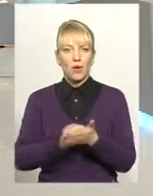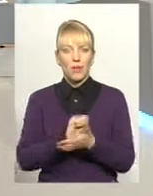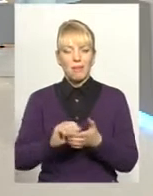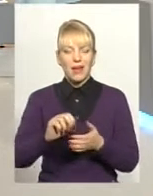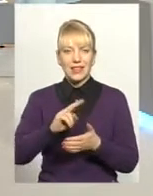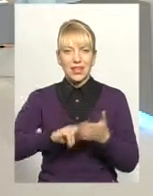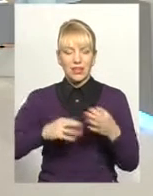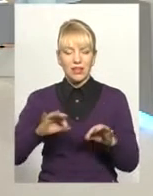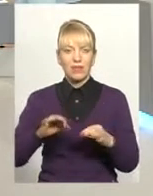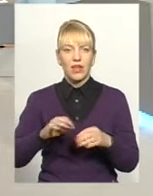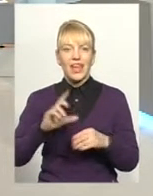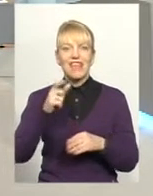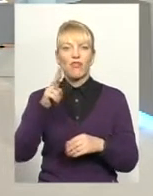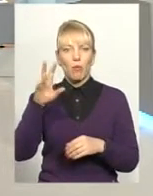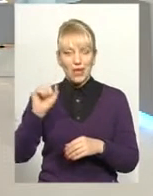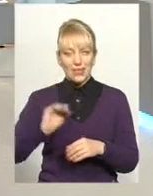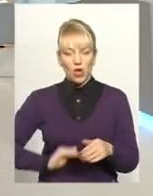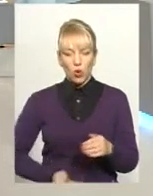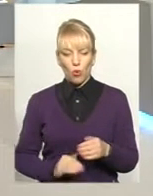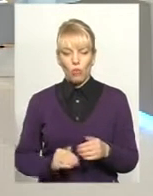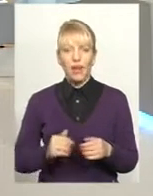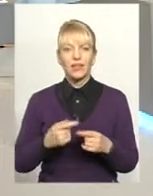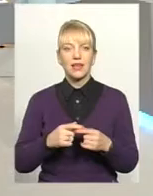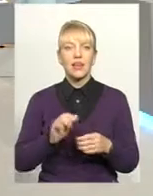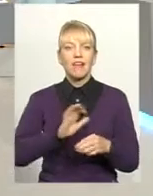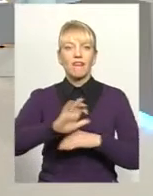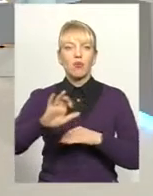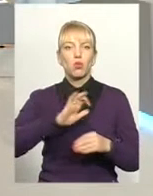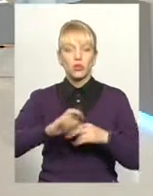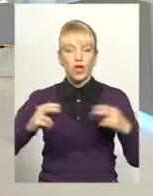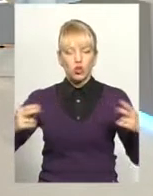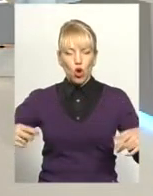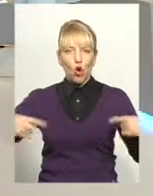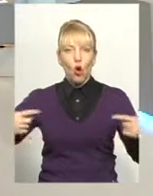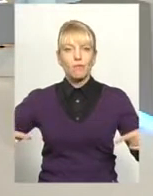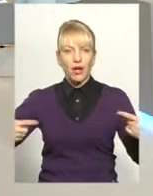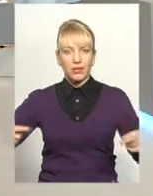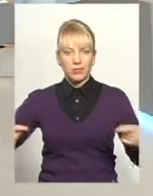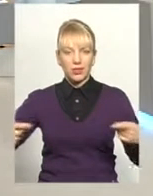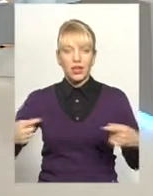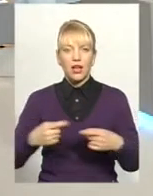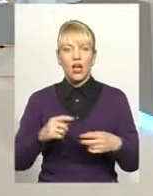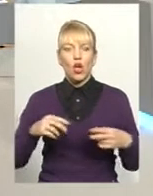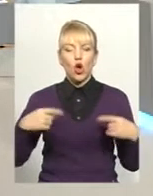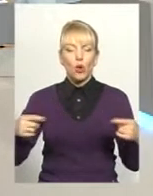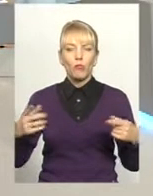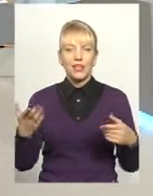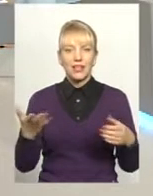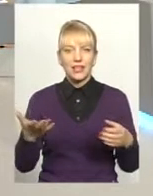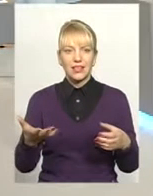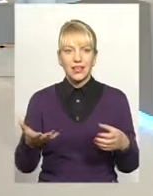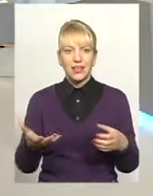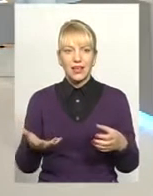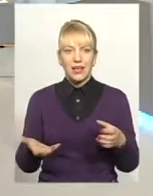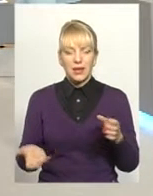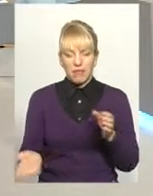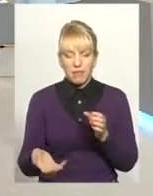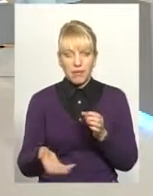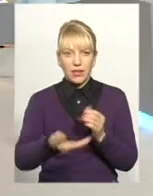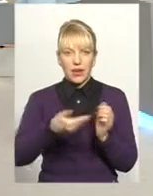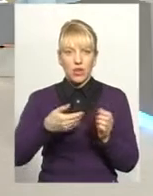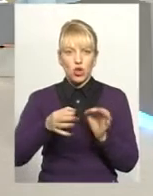комбайни, підборщики. Є, скажімо, з наступного року буде випускатися комбайн, який підбирає з волків солому